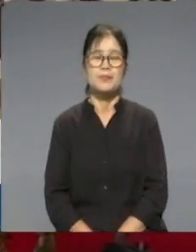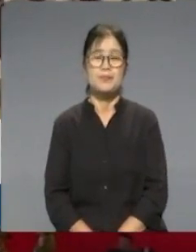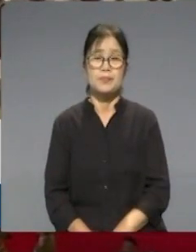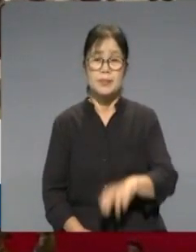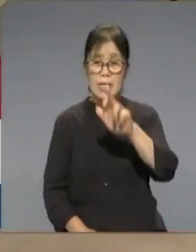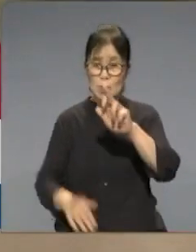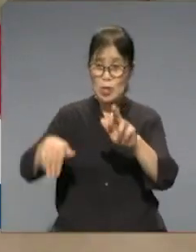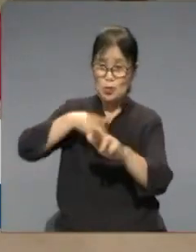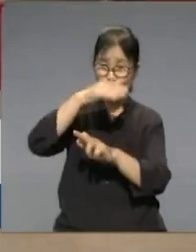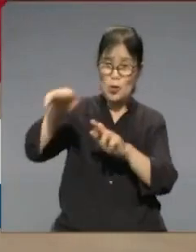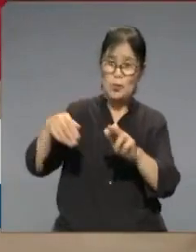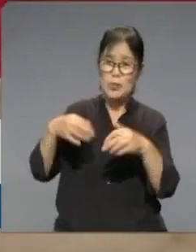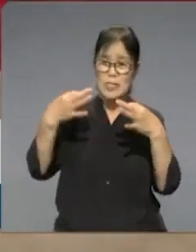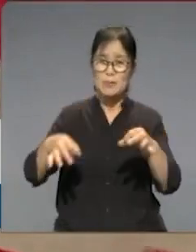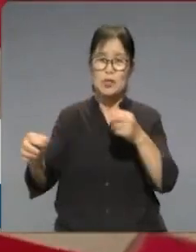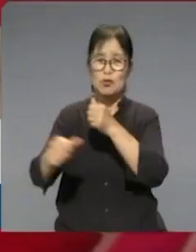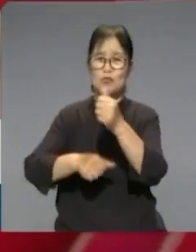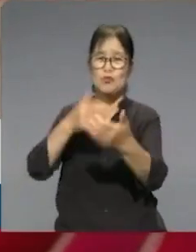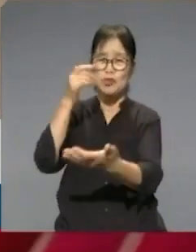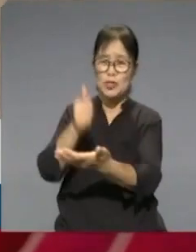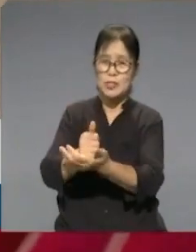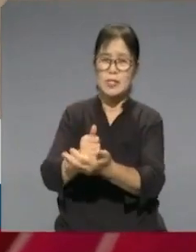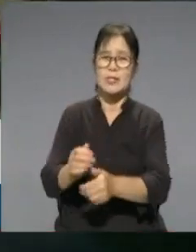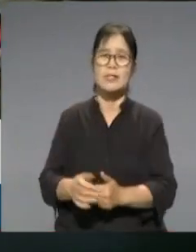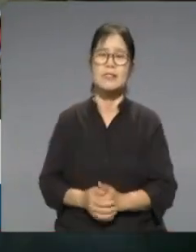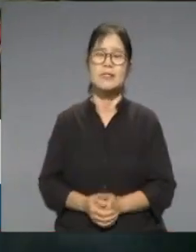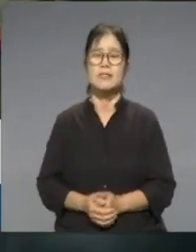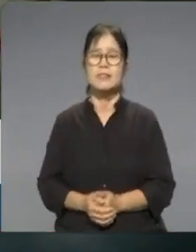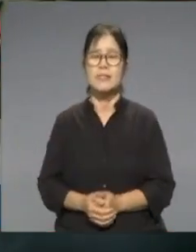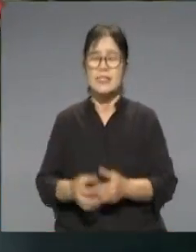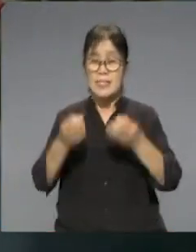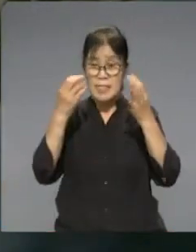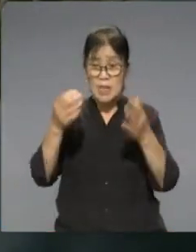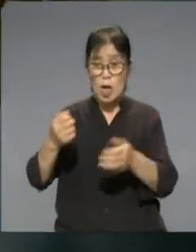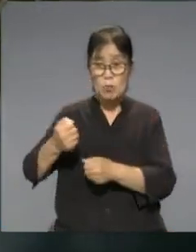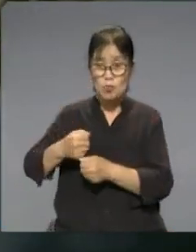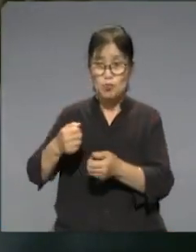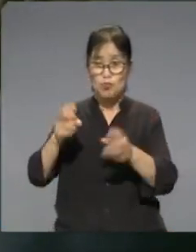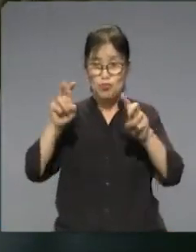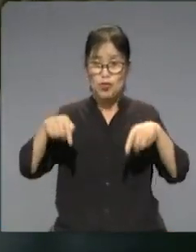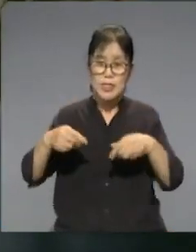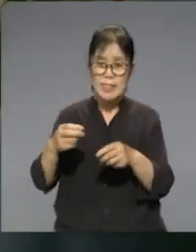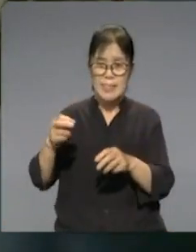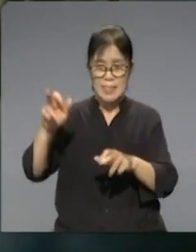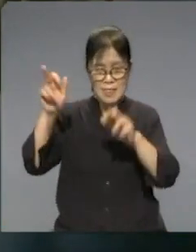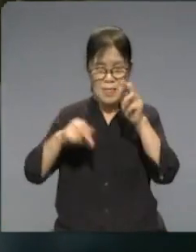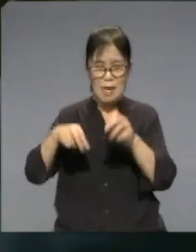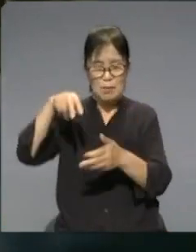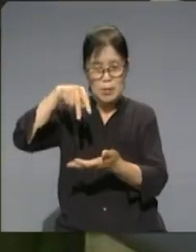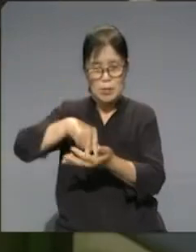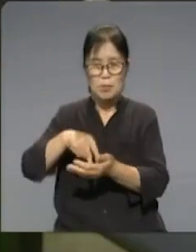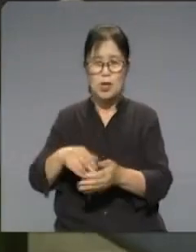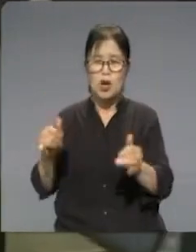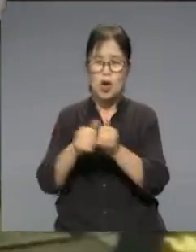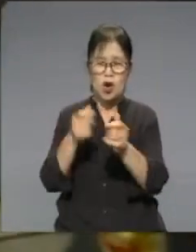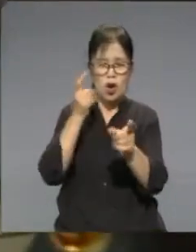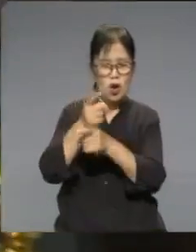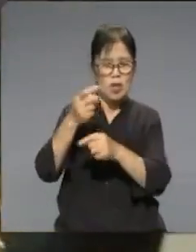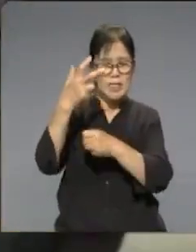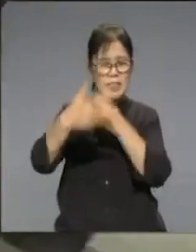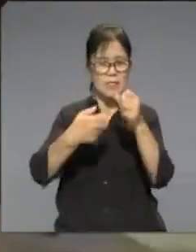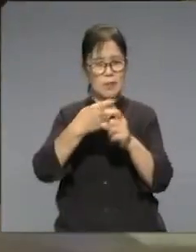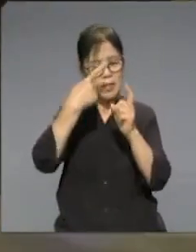탄도탄을 둘러보는 김정은 국무위원장. 신형 무인기 앞에도 서봅니다. 전승절 70년에